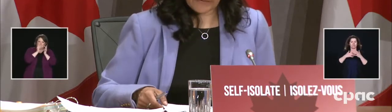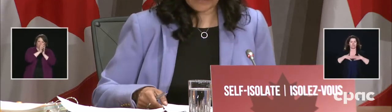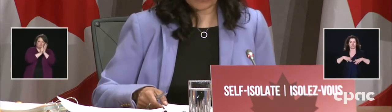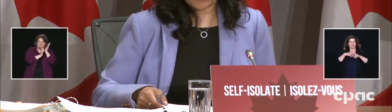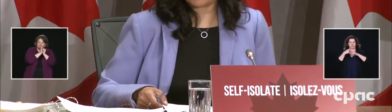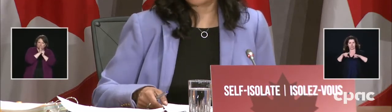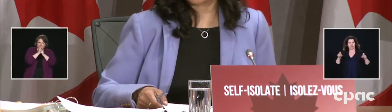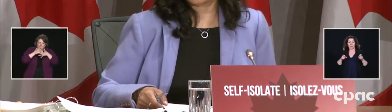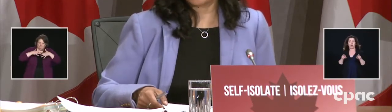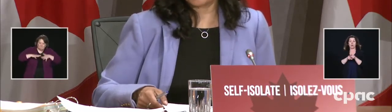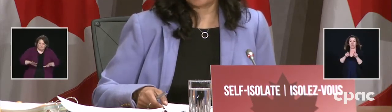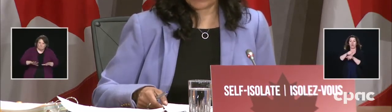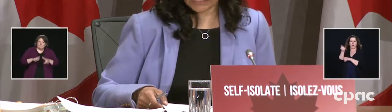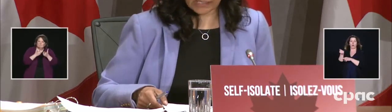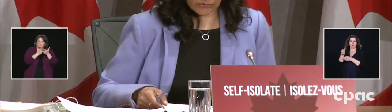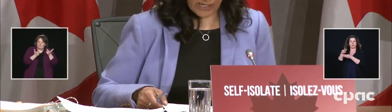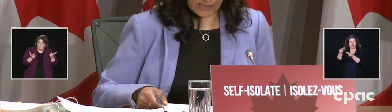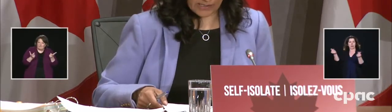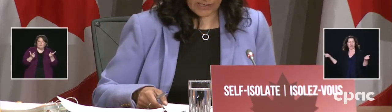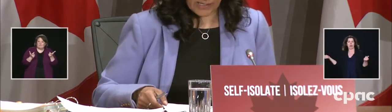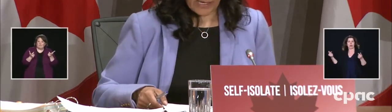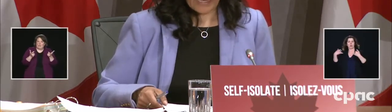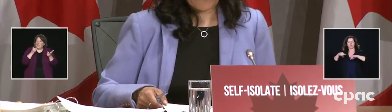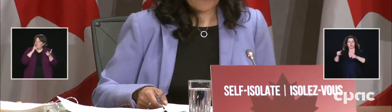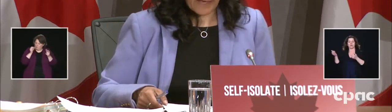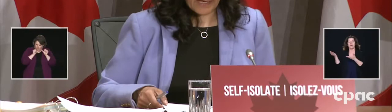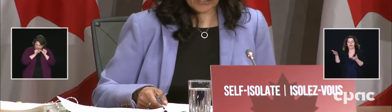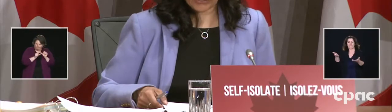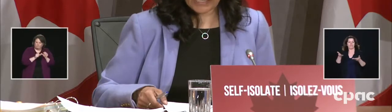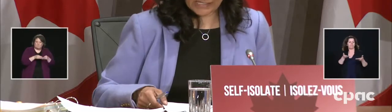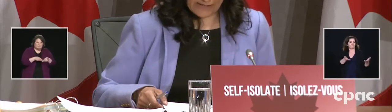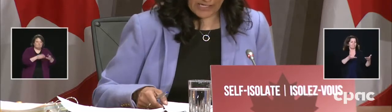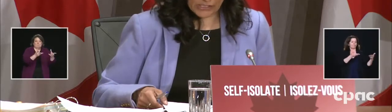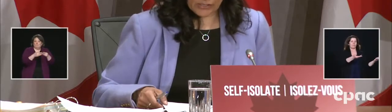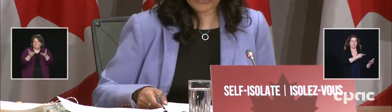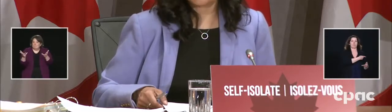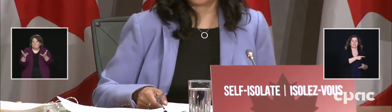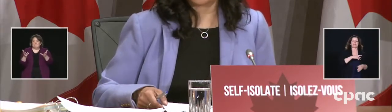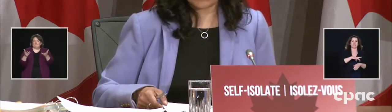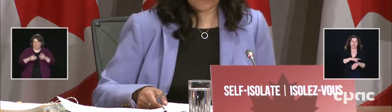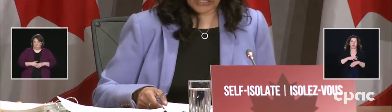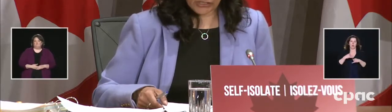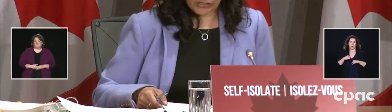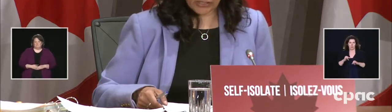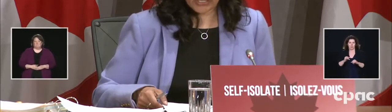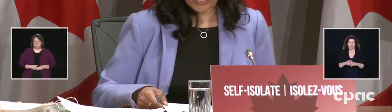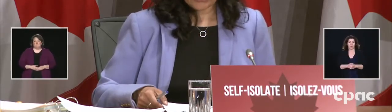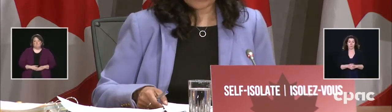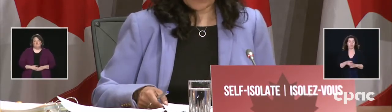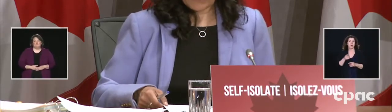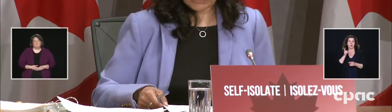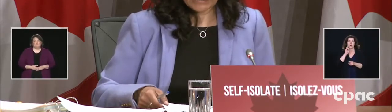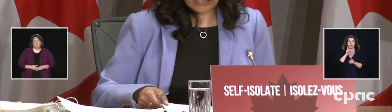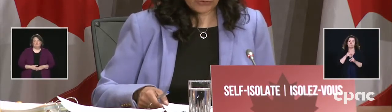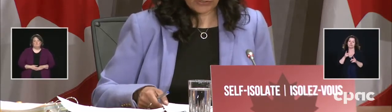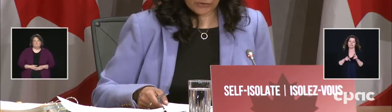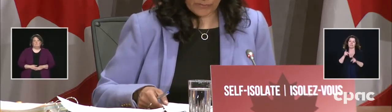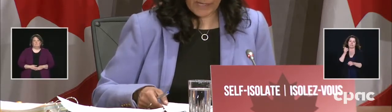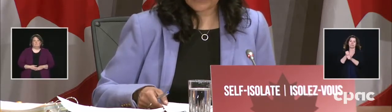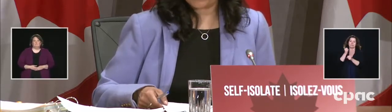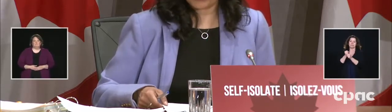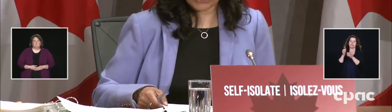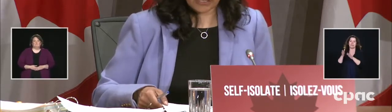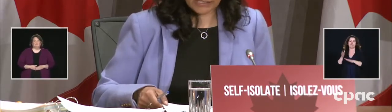d'être livrés aux provinces et aux territoires, afin que les travailleuses et les travailleurs de première ligne